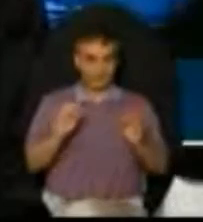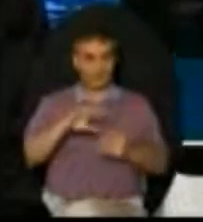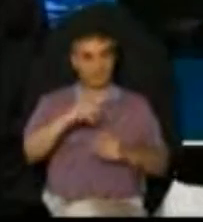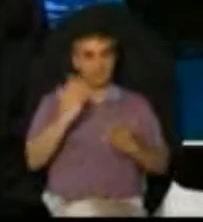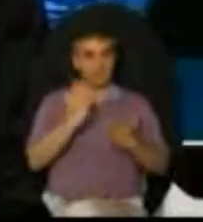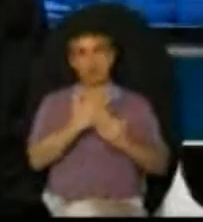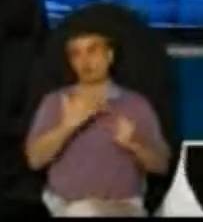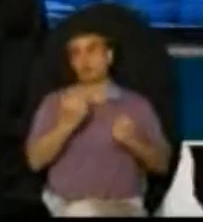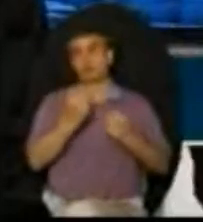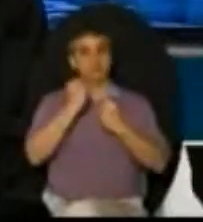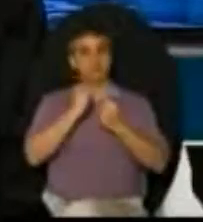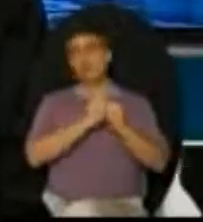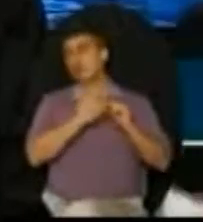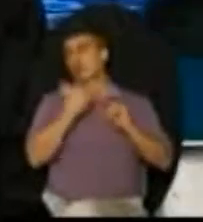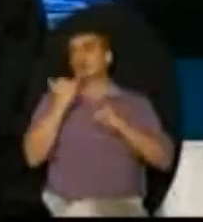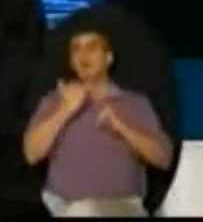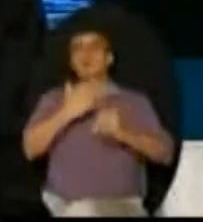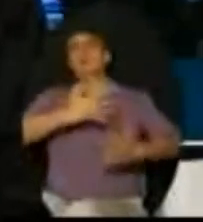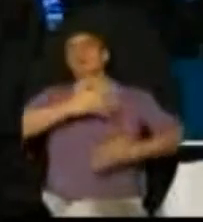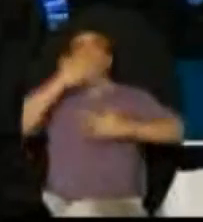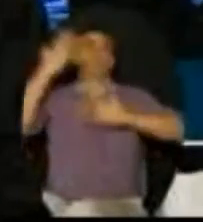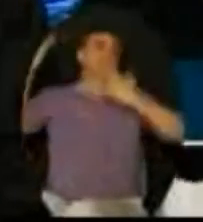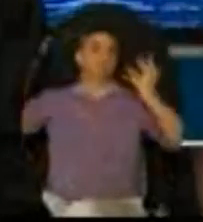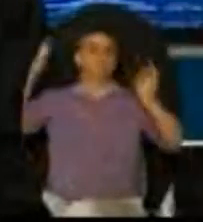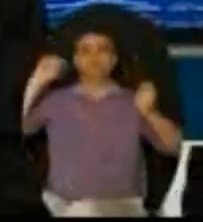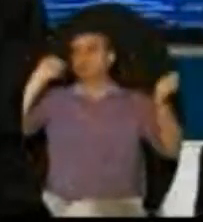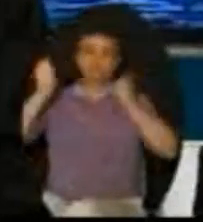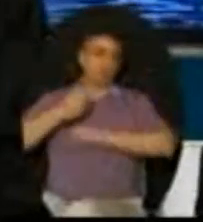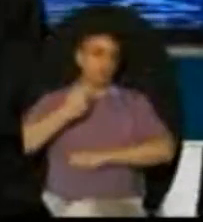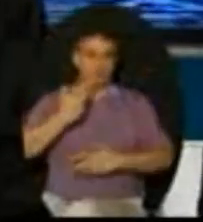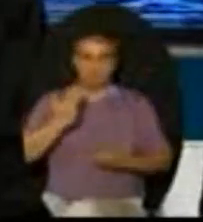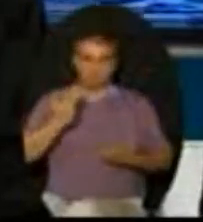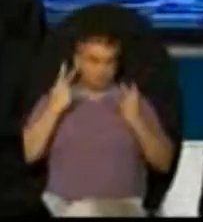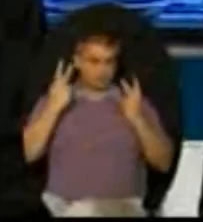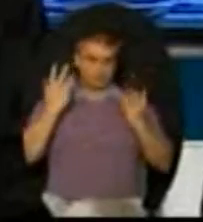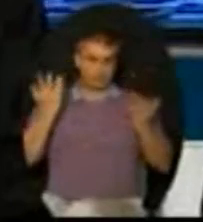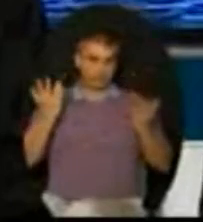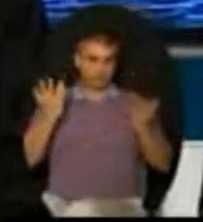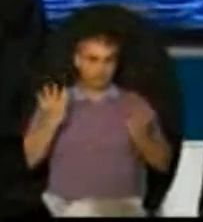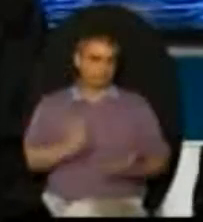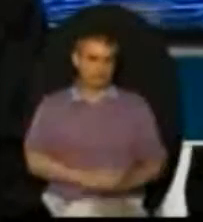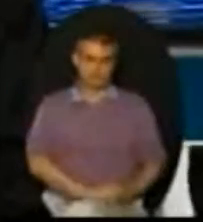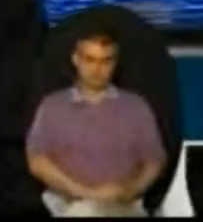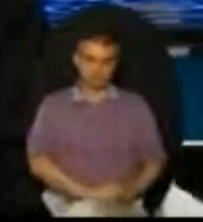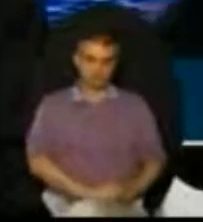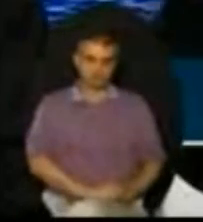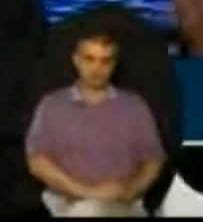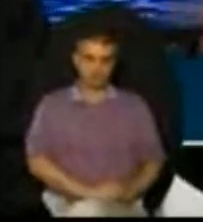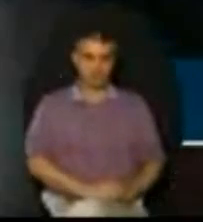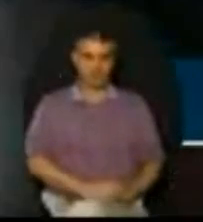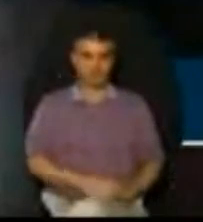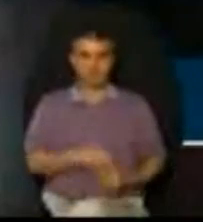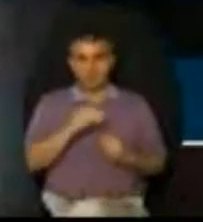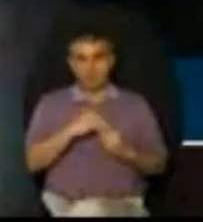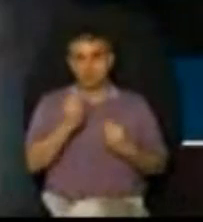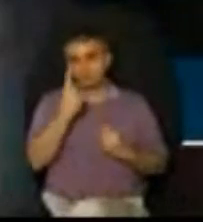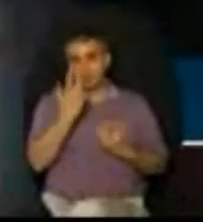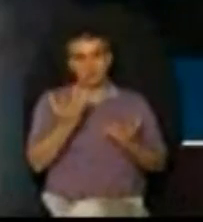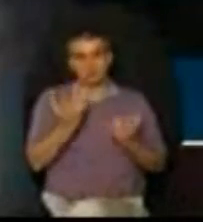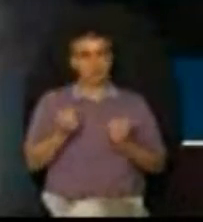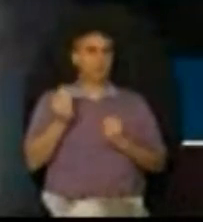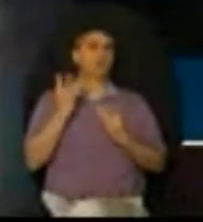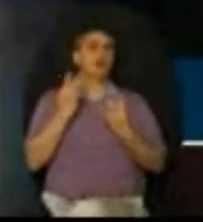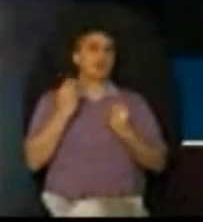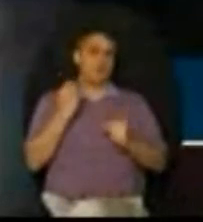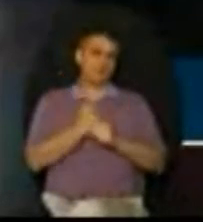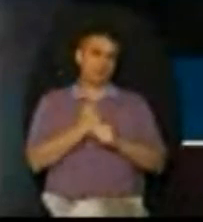תציל את העיר אילת או תהווה איזשהו שינוי משחק משמעותי או דרמטי. זה יהיה עוד אטרקציה מיני רבות, יש עוד הרבה